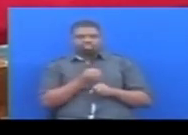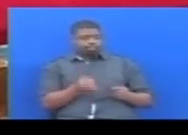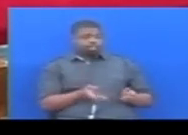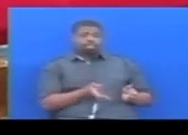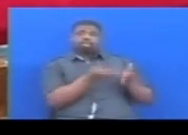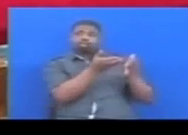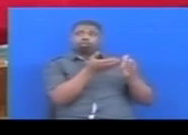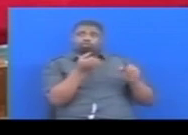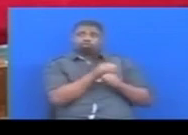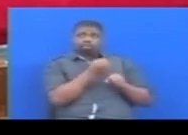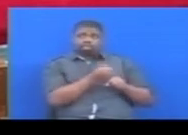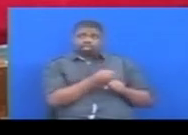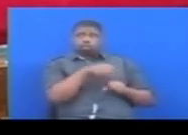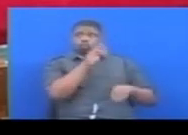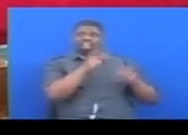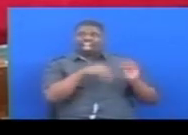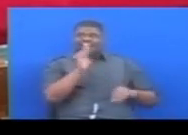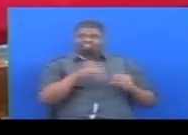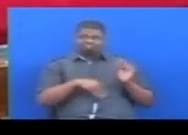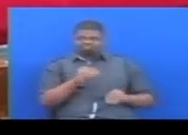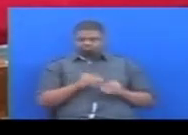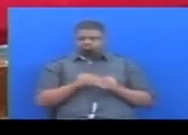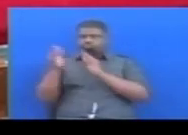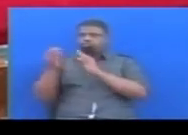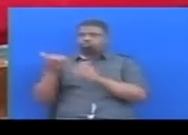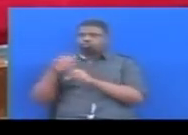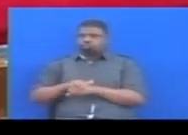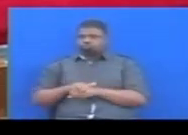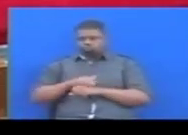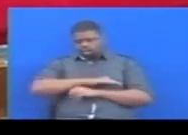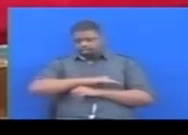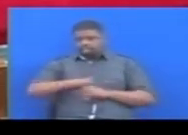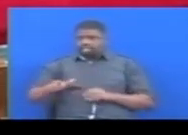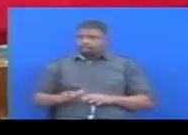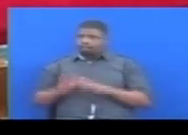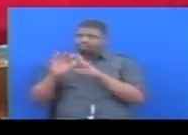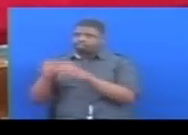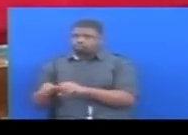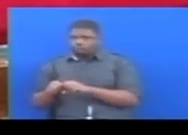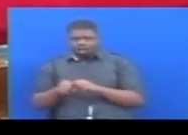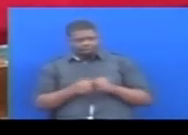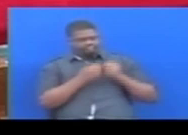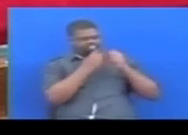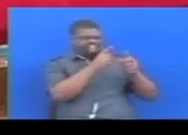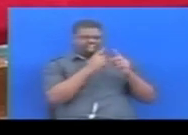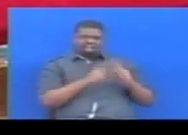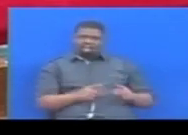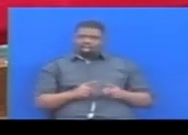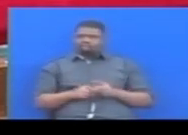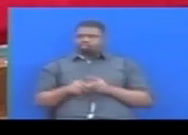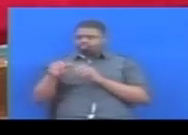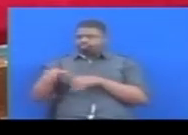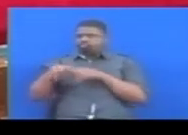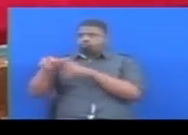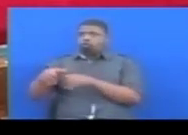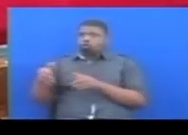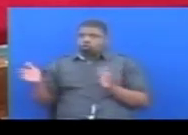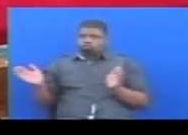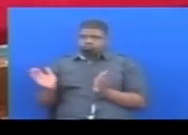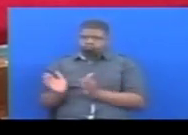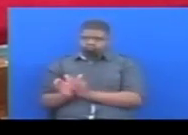hivyo kupelekea uchakavu wa miundombinu na mashamba kuvamiwa, vichaka na mifugo kupungua. Aidha,